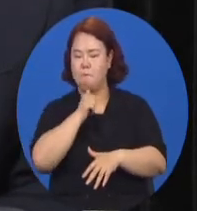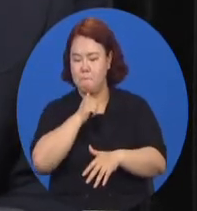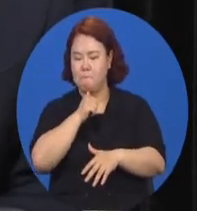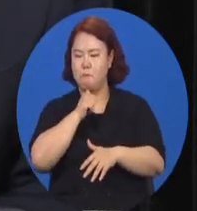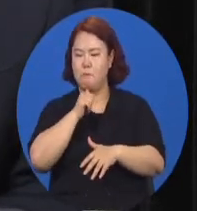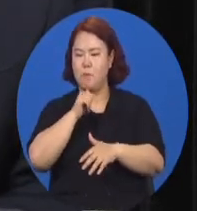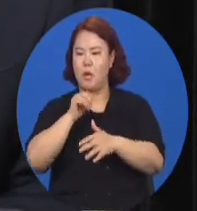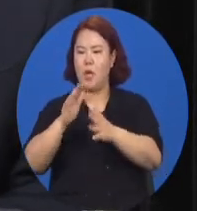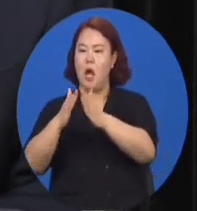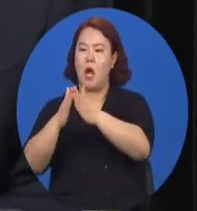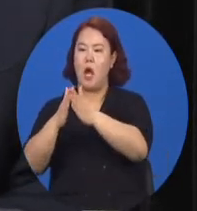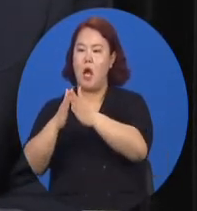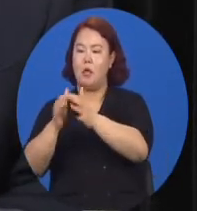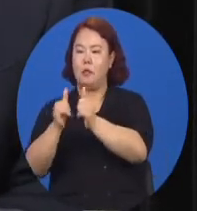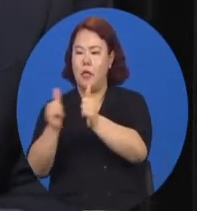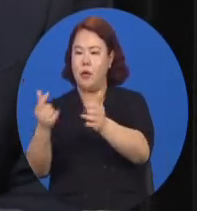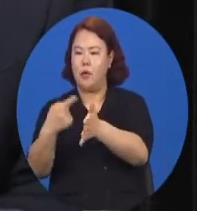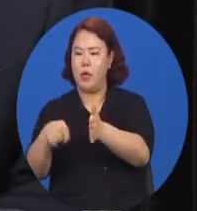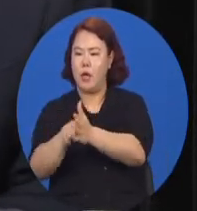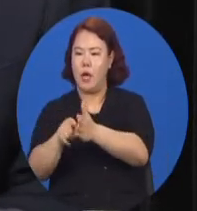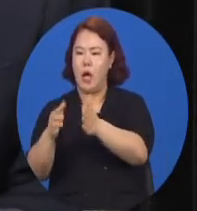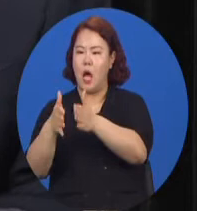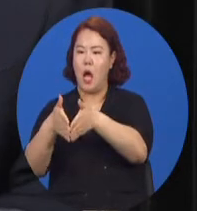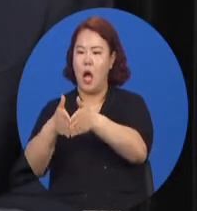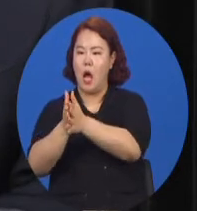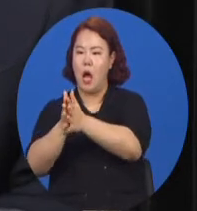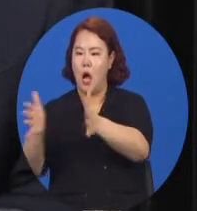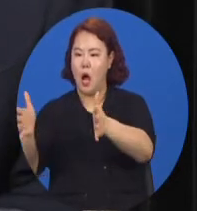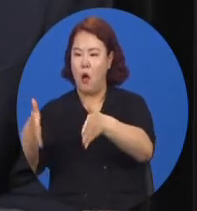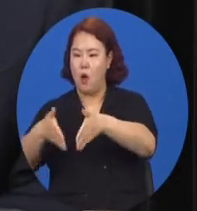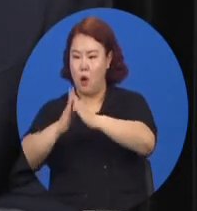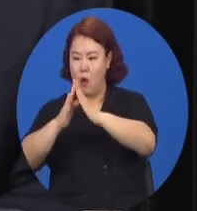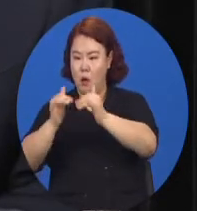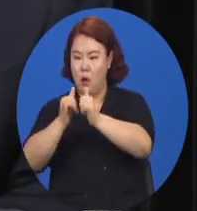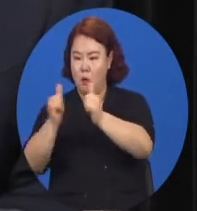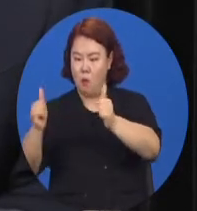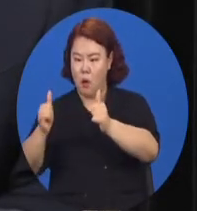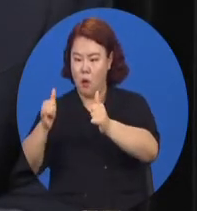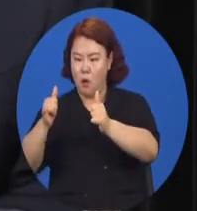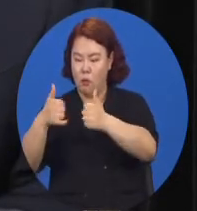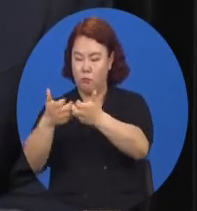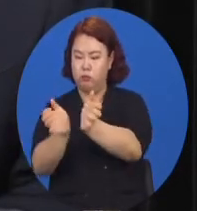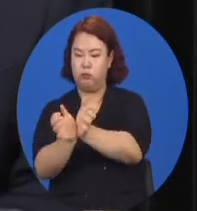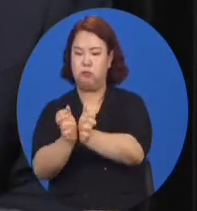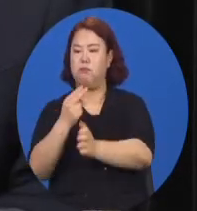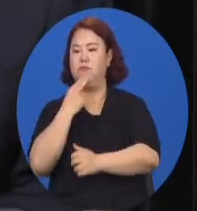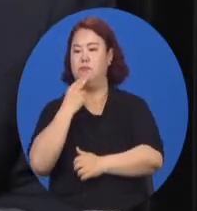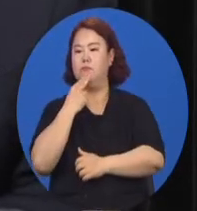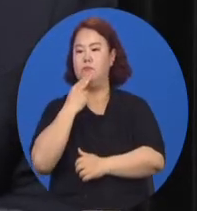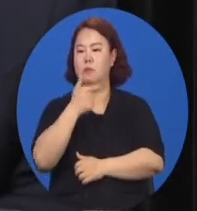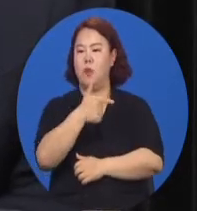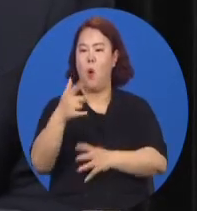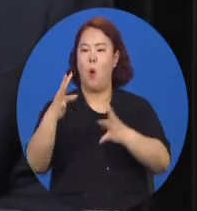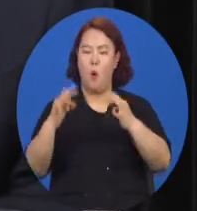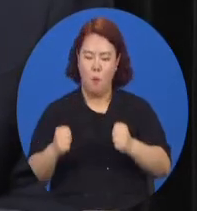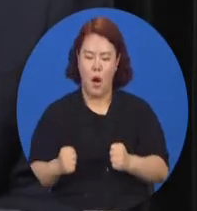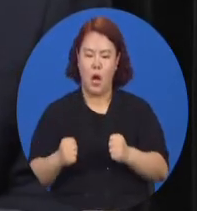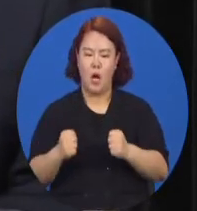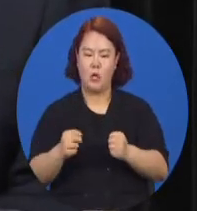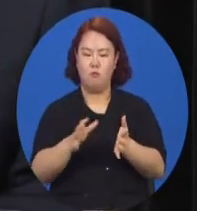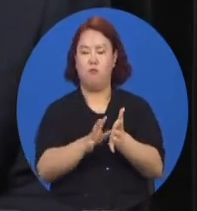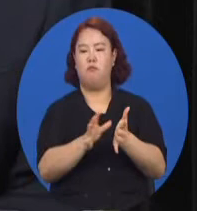아파트를 건립할 수 있는 재정력을 가지고 있거나 또 그렇게 추진하는 단체는 없습니다. 워낙 많은 재원이 들어가기